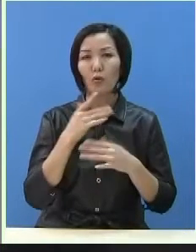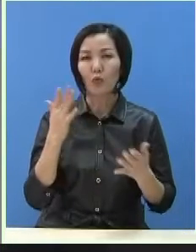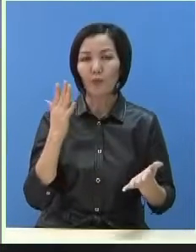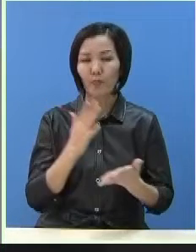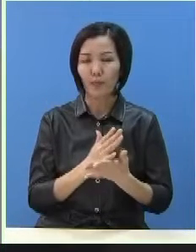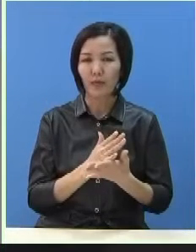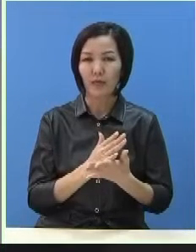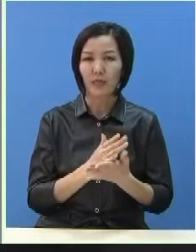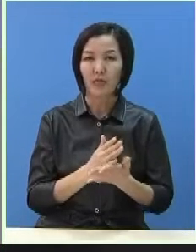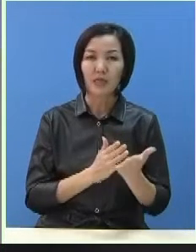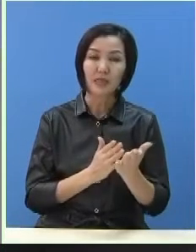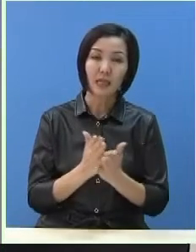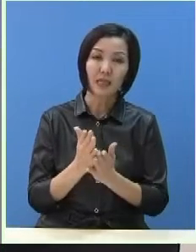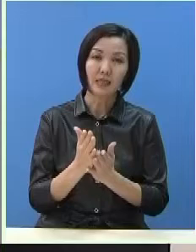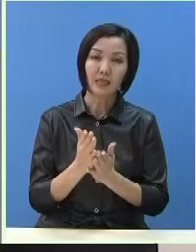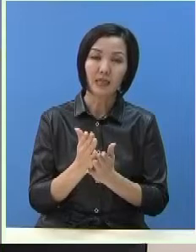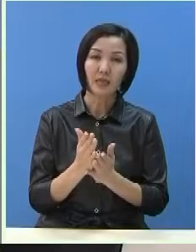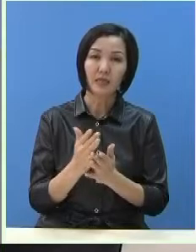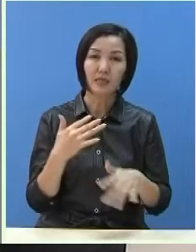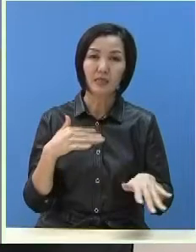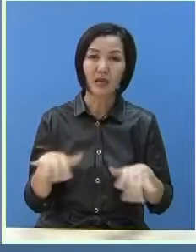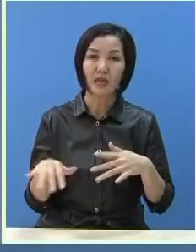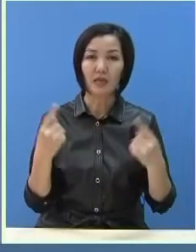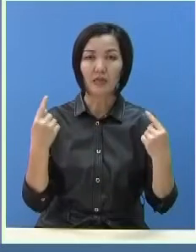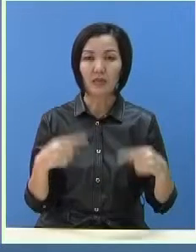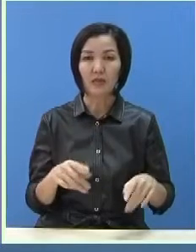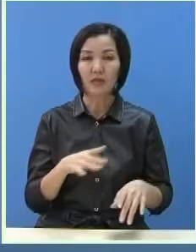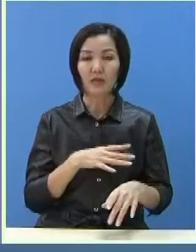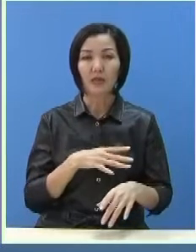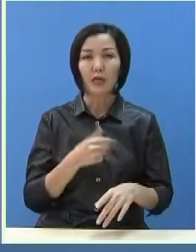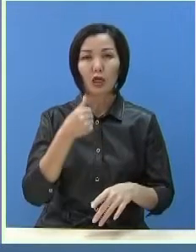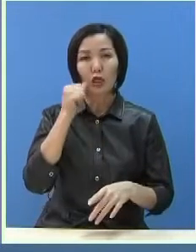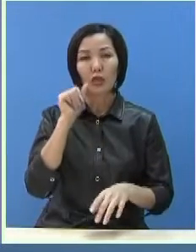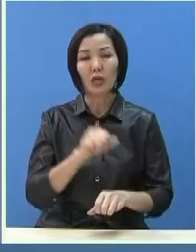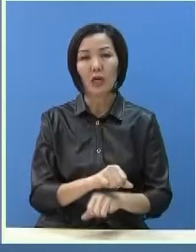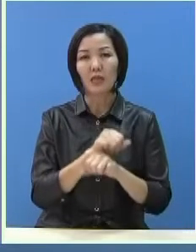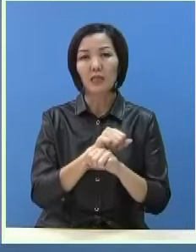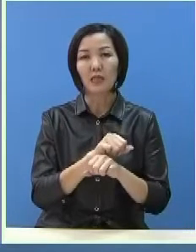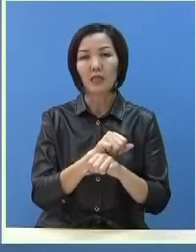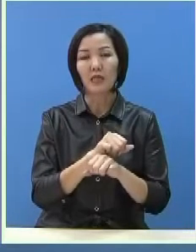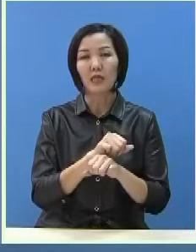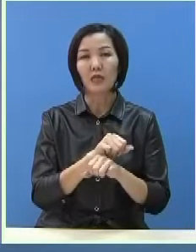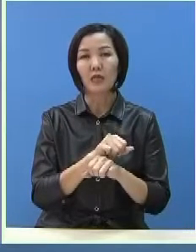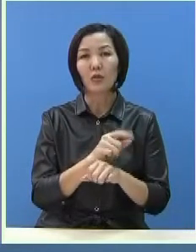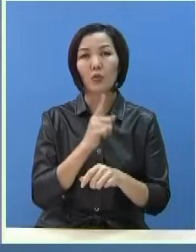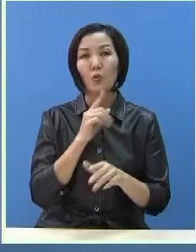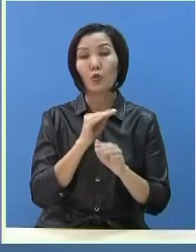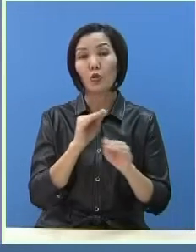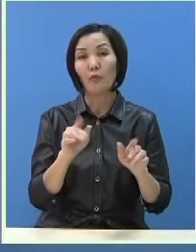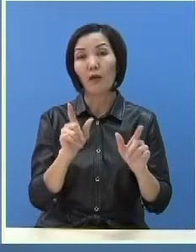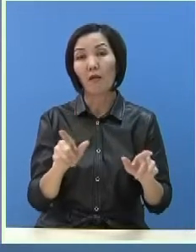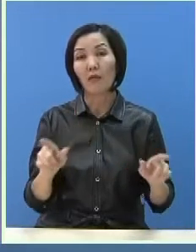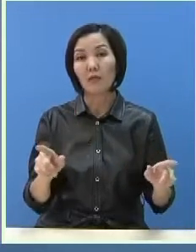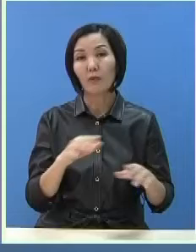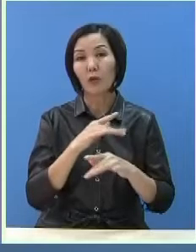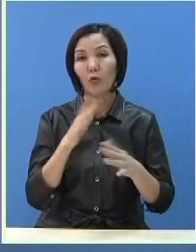қалғандықтан саяси жағынан осындай. Сөзіңіздің жаны бар, кешегі қаңтар оқиғасы кезінде де бейтарап қалған, үндемей қалған азаматтар көп